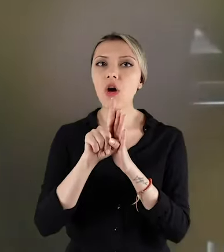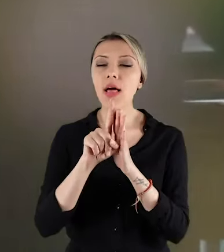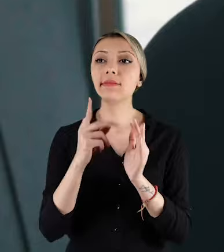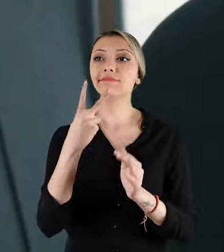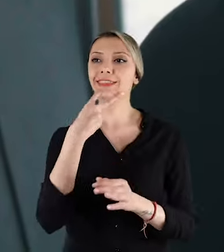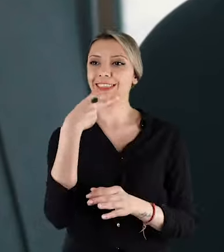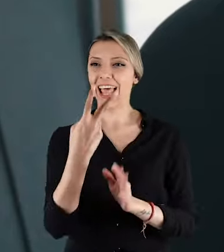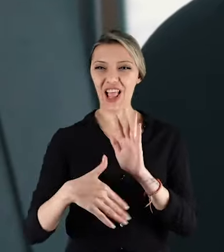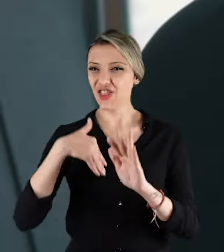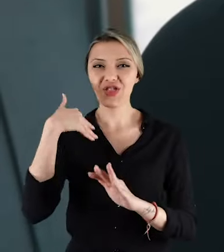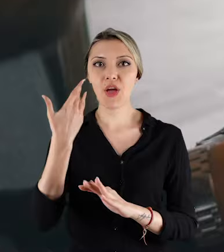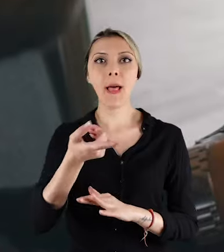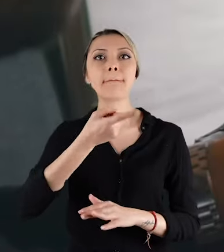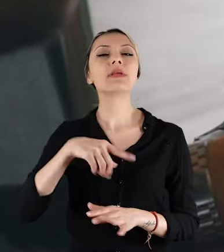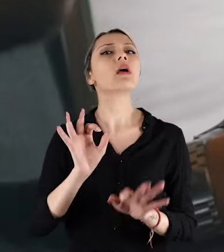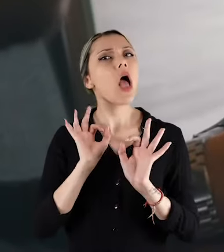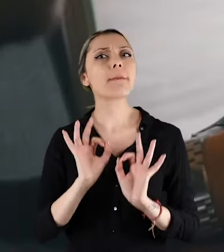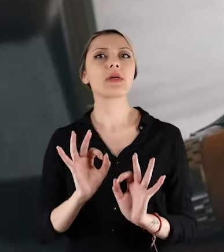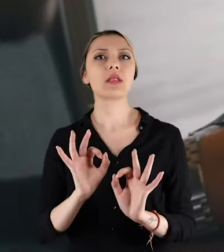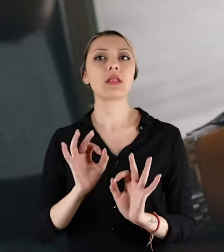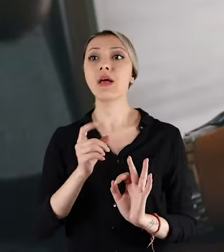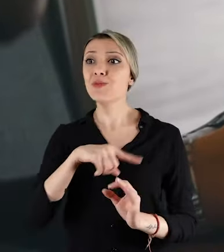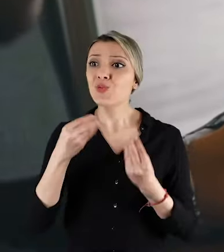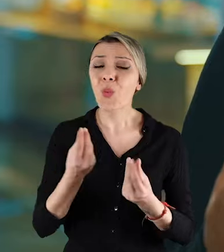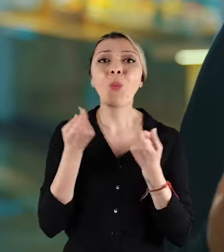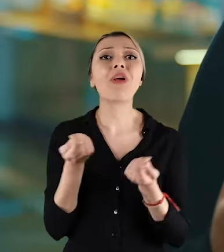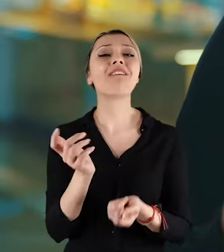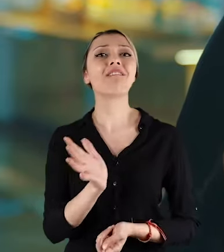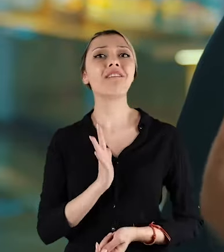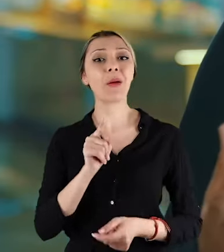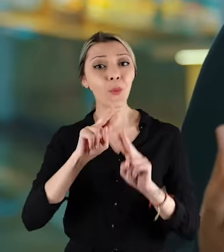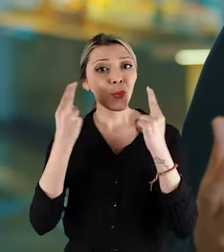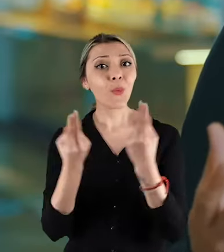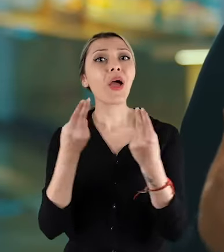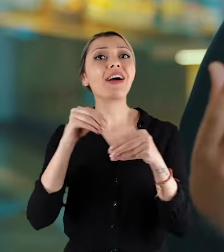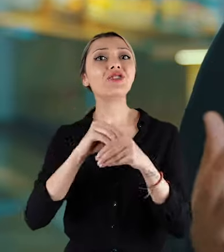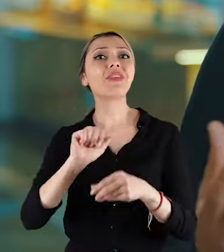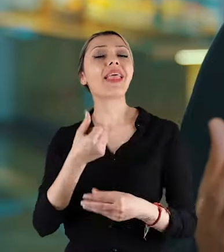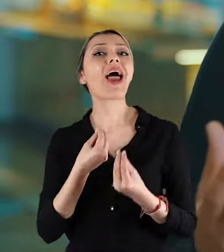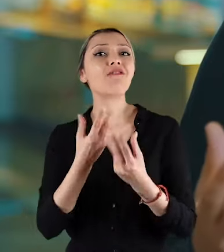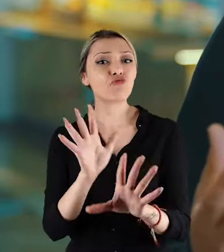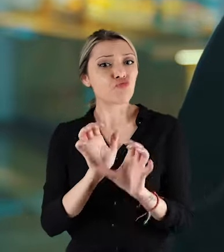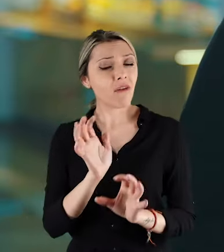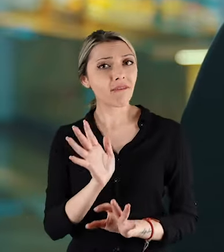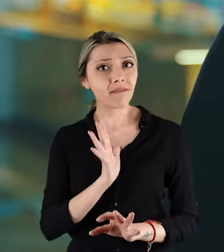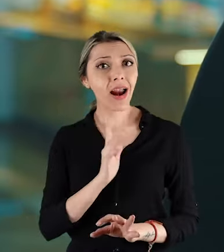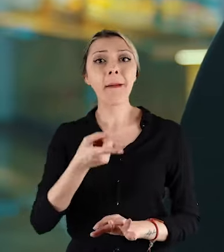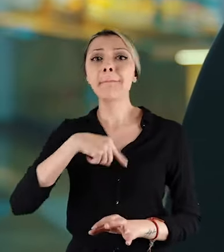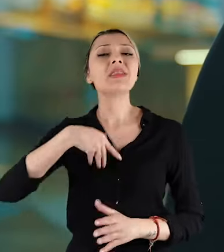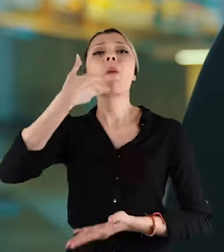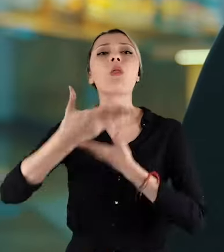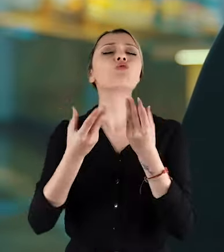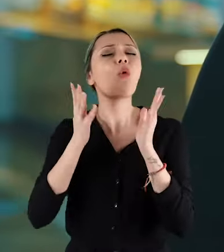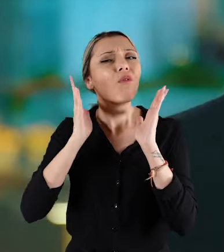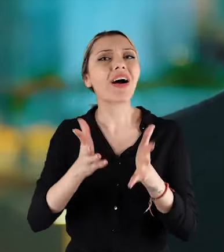ikinci yılımızdayken biz artık şuna emindik. Biz çok güzel bir iş yapıyoruz, bu dünyaya değer katıyoruz ve etki yaratıyoruz. Bizim anlatacak çok